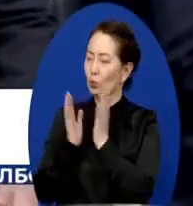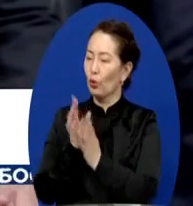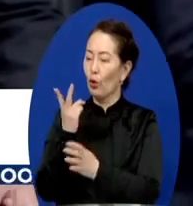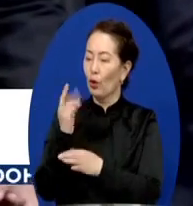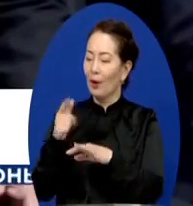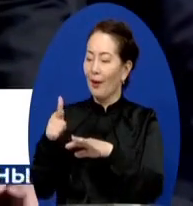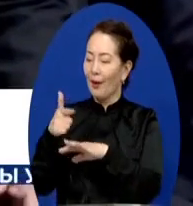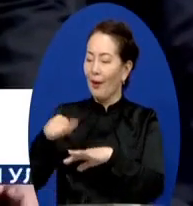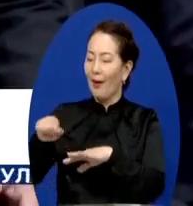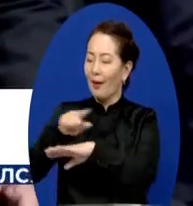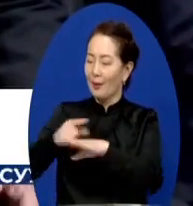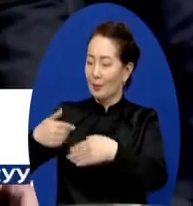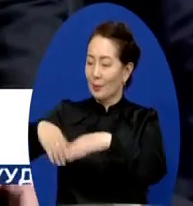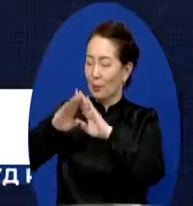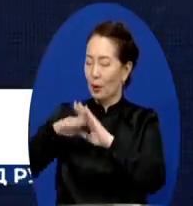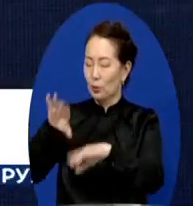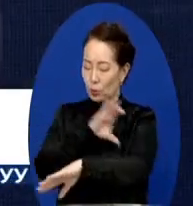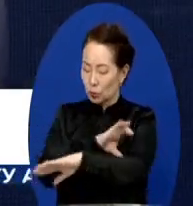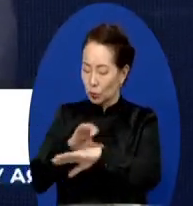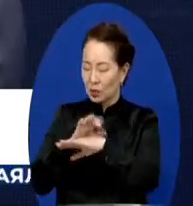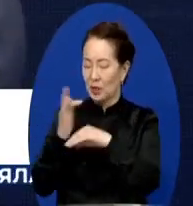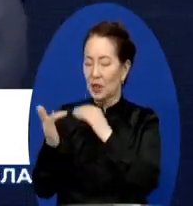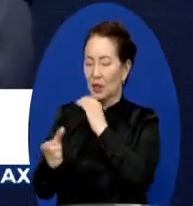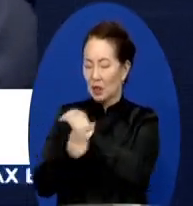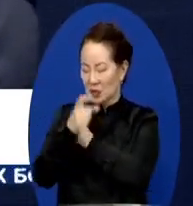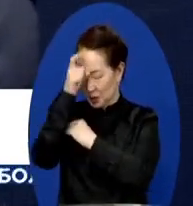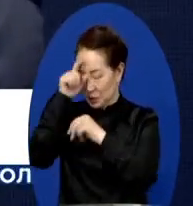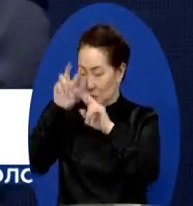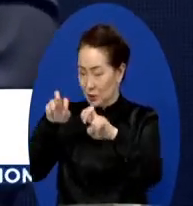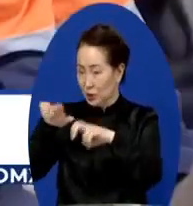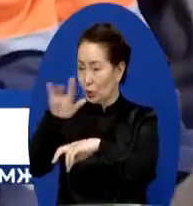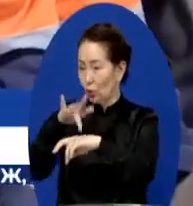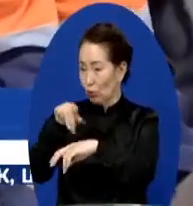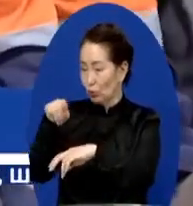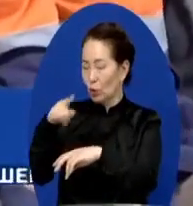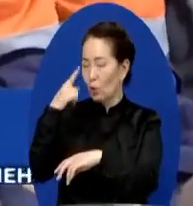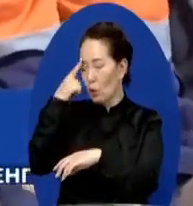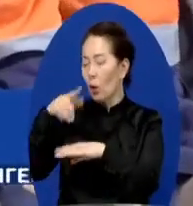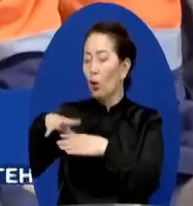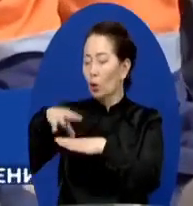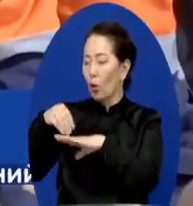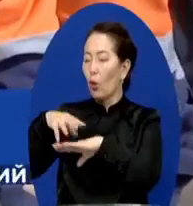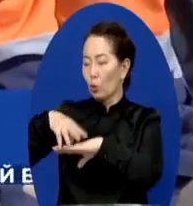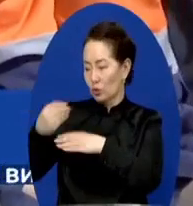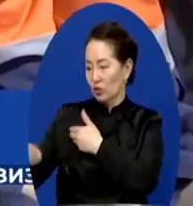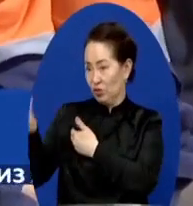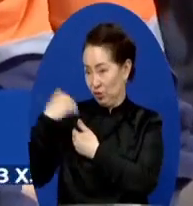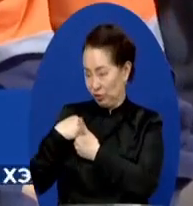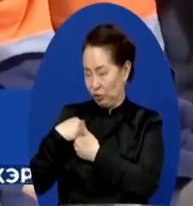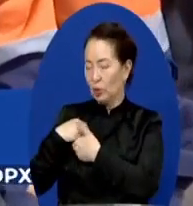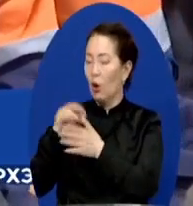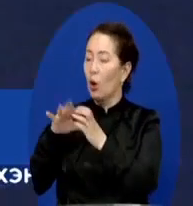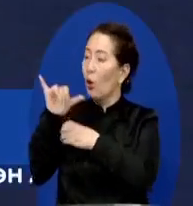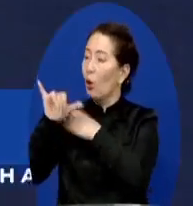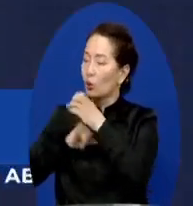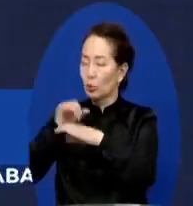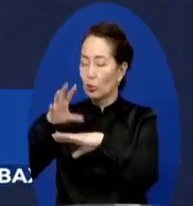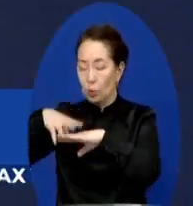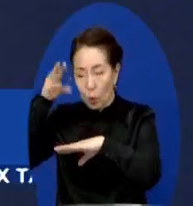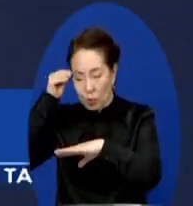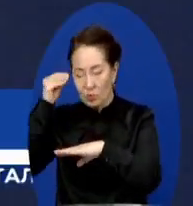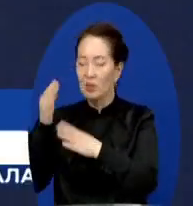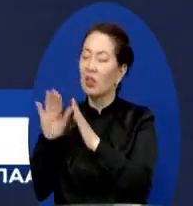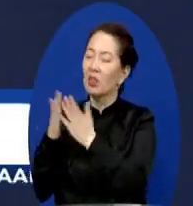Нийт 20 га талбайд байгуулах сургалт эрдэм шинжилгээ үйлдвэрлэлийн цогцолбор нь зөвхөн дотоодын оюутнуудаас гадна олон улсын оюутнуудад нээлттэй байх юм